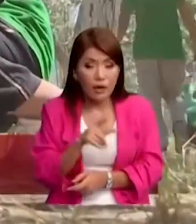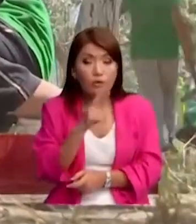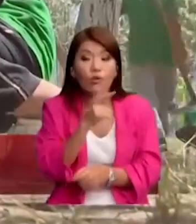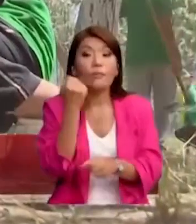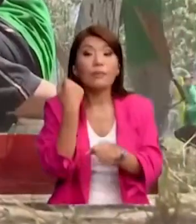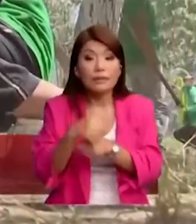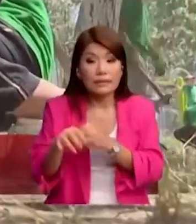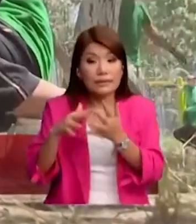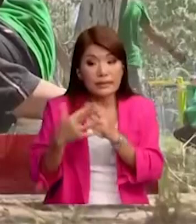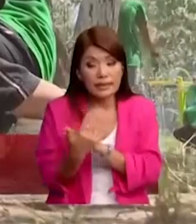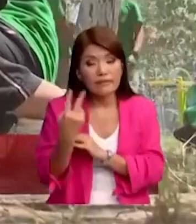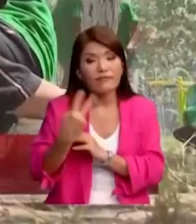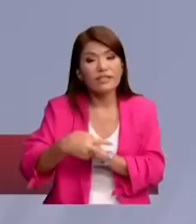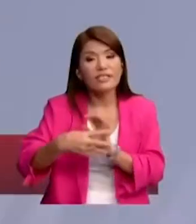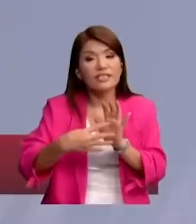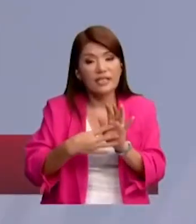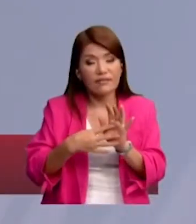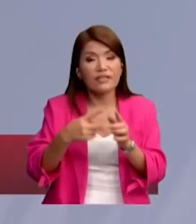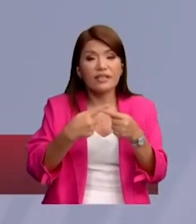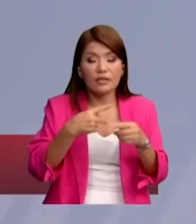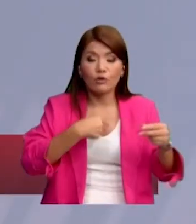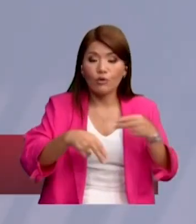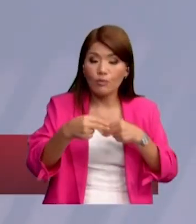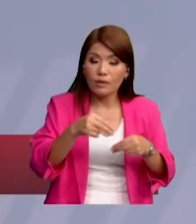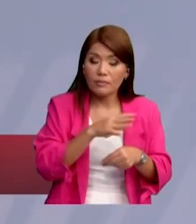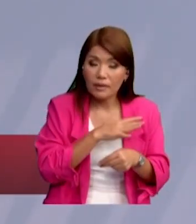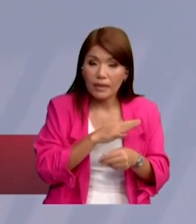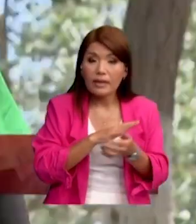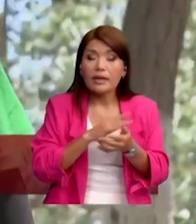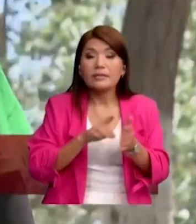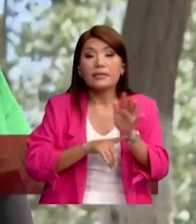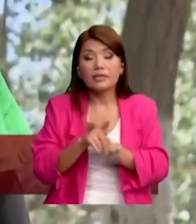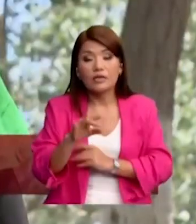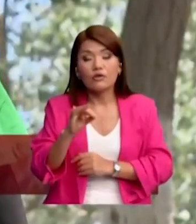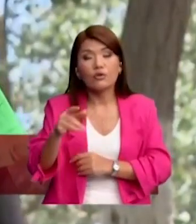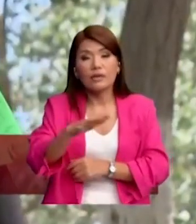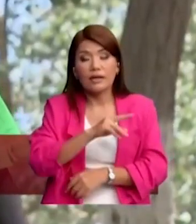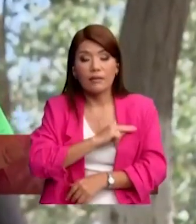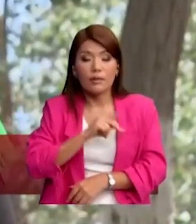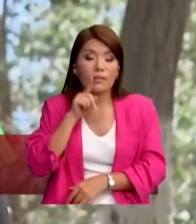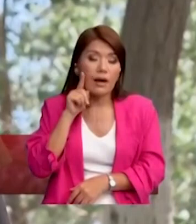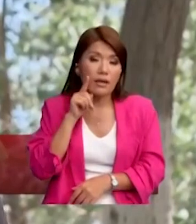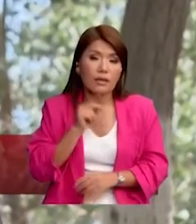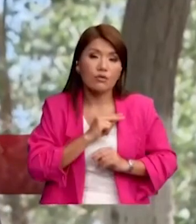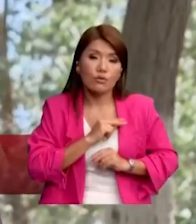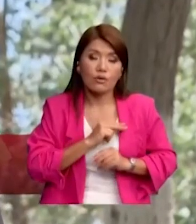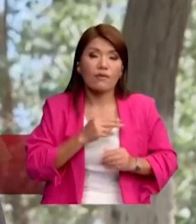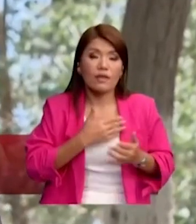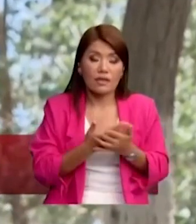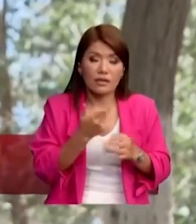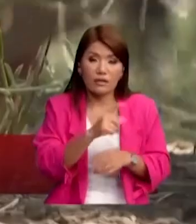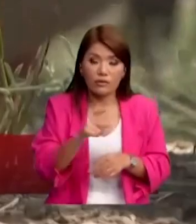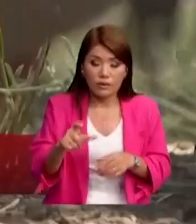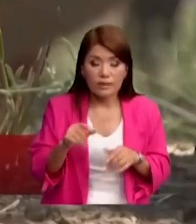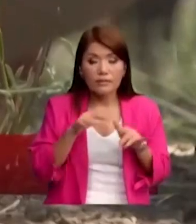село закупило 29 единиц техники. Кроме того, с начала июня в регионе работают молодежные трудовые отряды, в которых